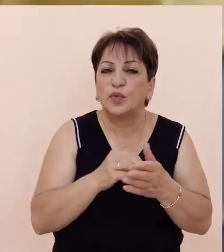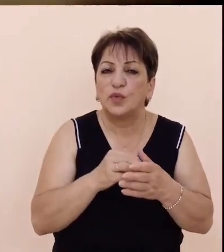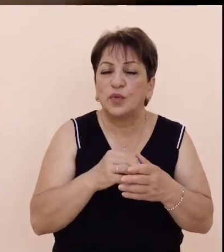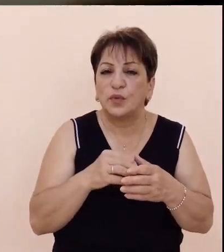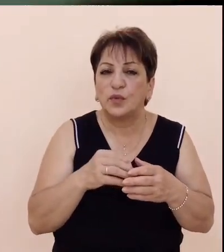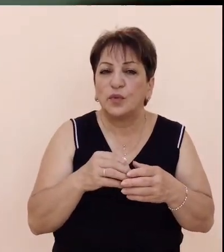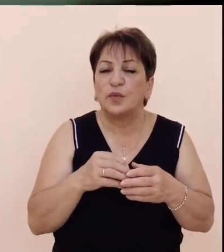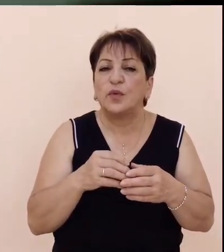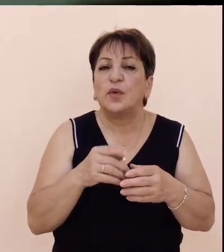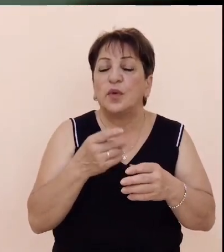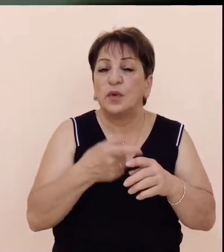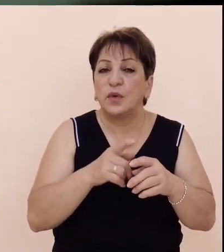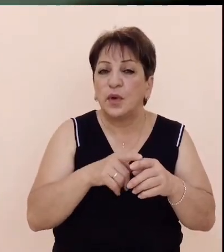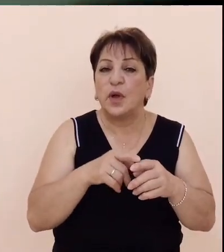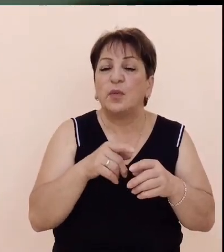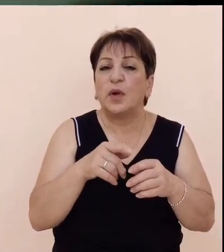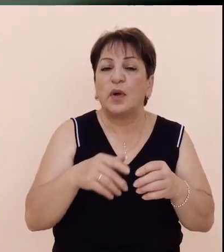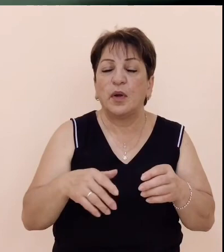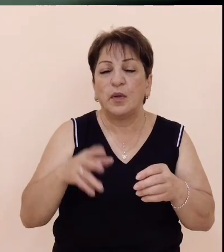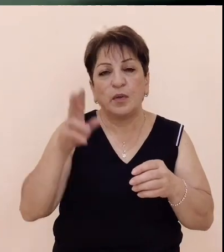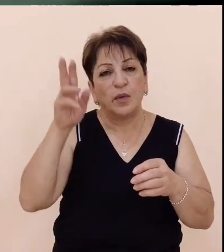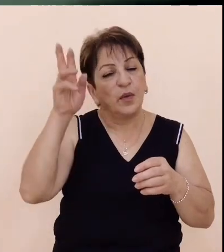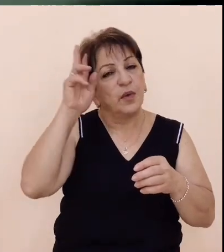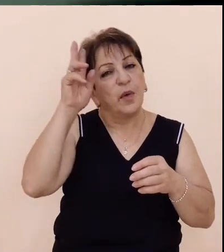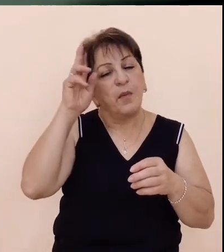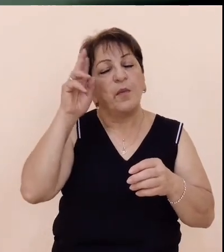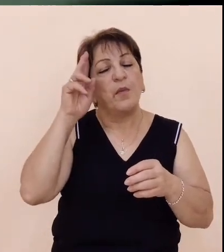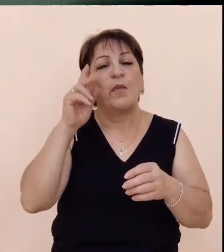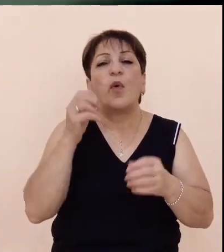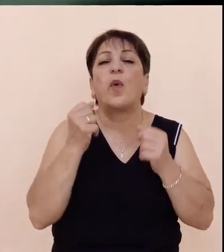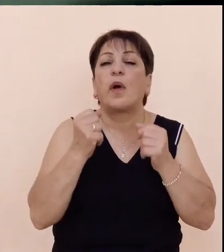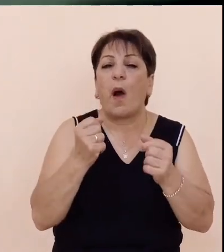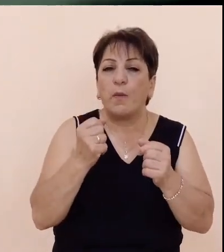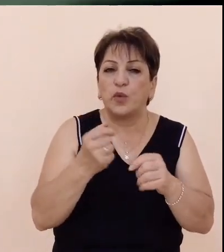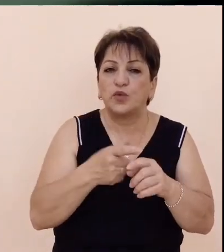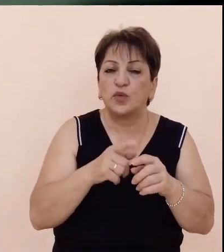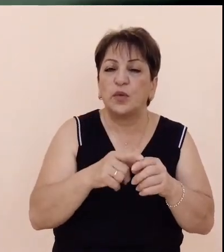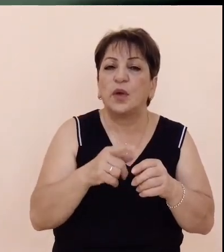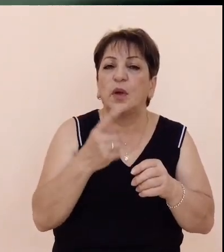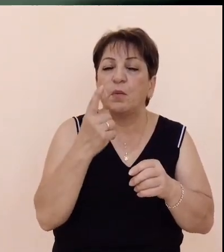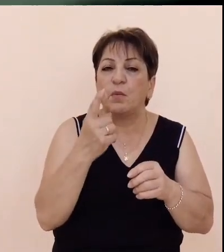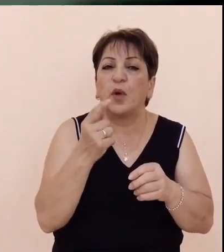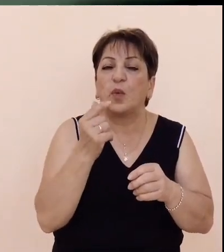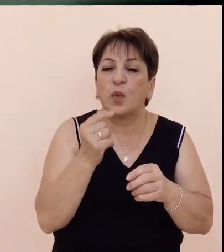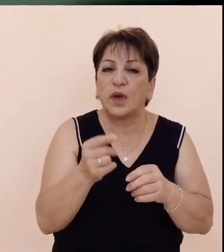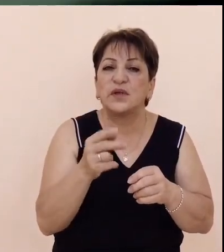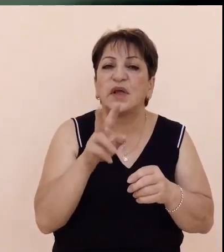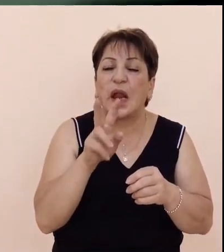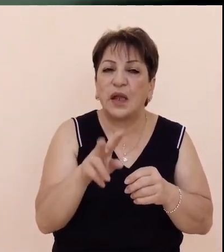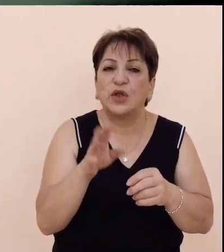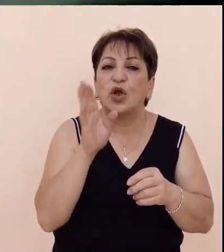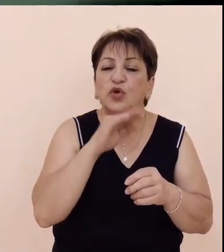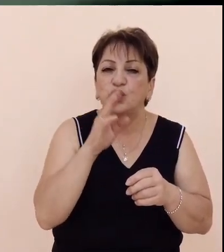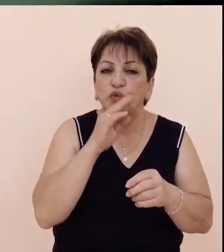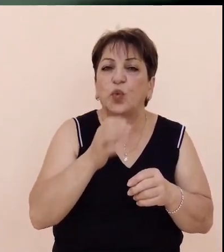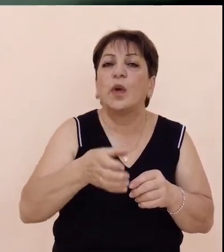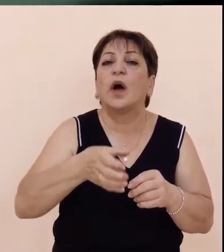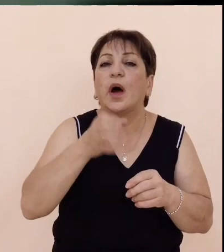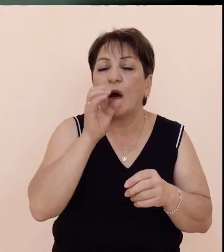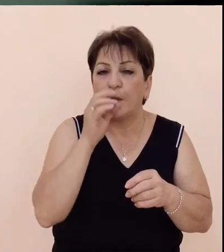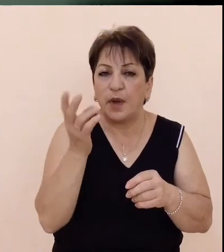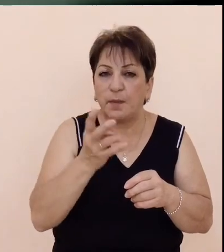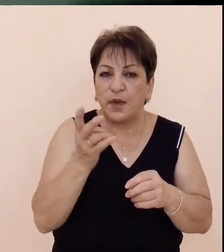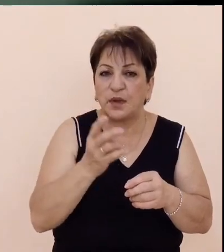փորկապություններն են։ Խուսափելու համար հղին պետք է օգտագործի օրեկան 1-2 լիտր ջուր, խոշոր